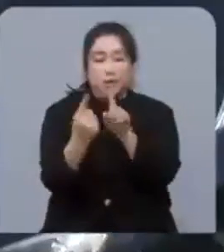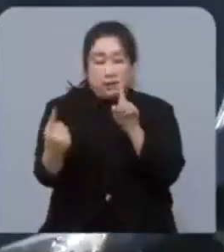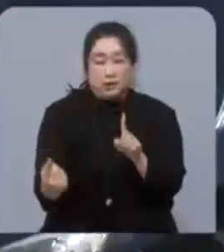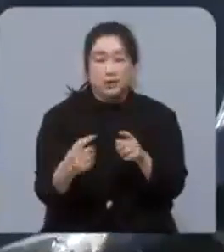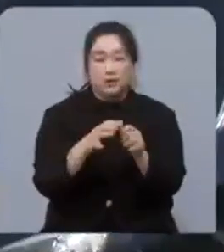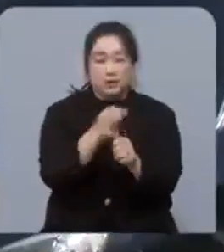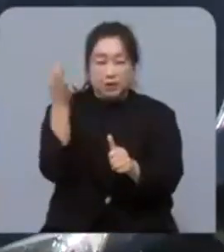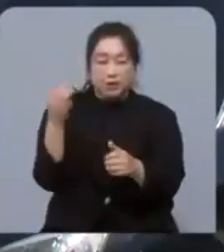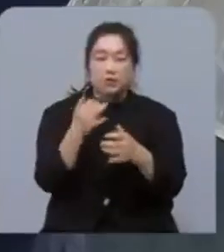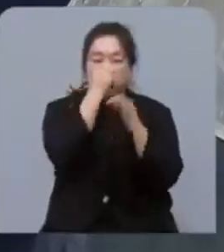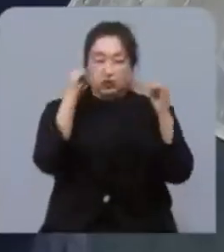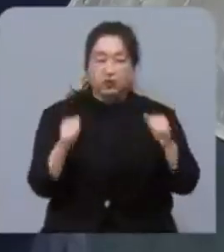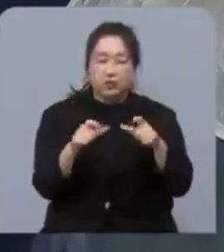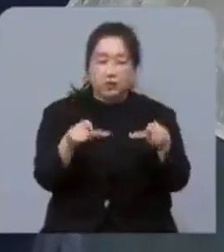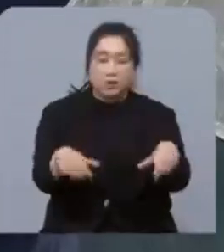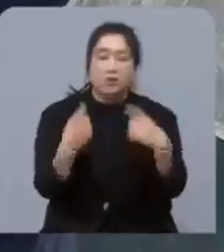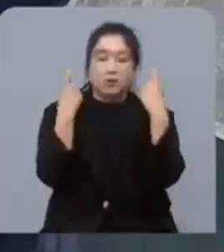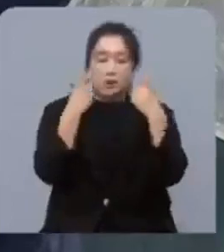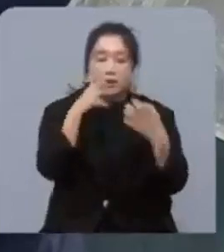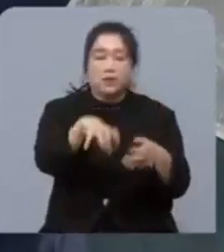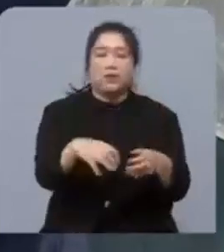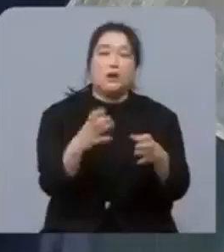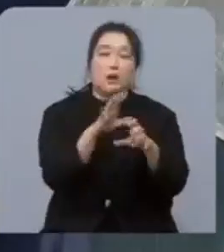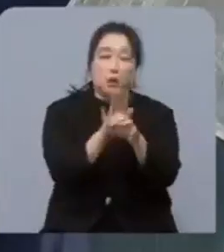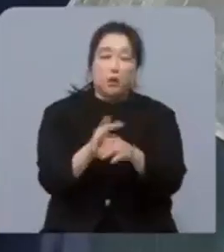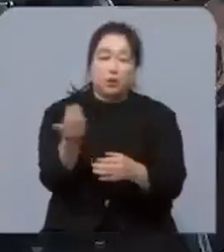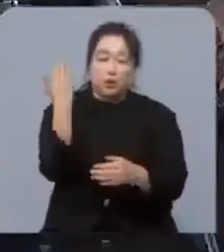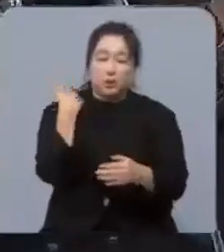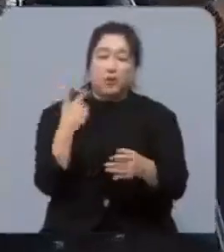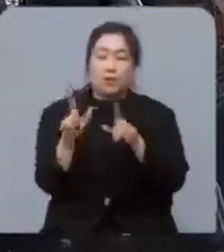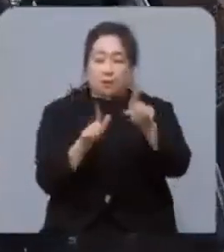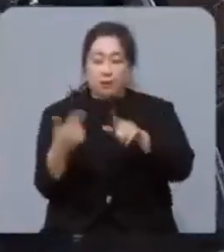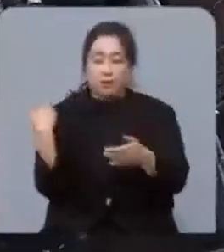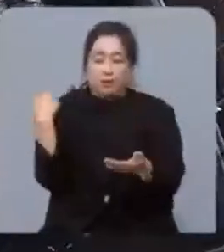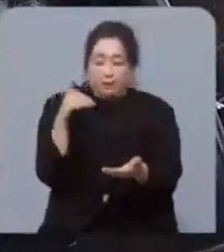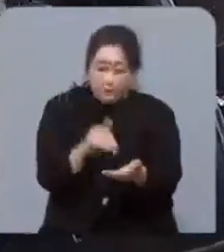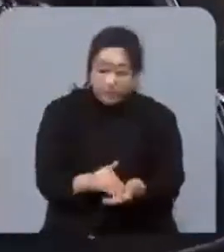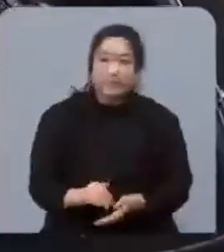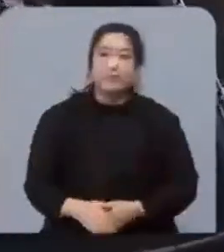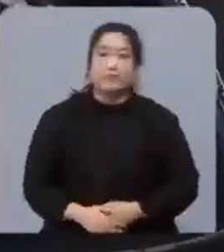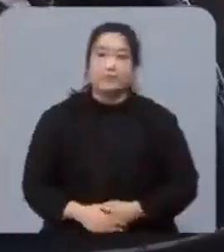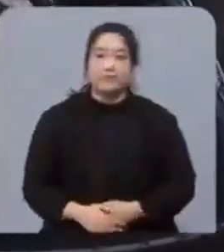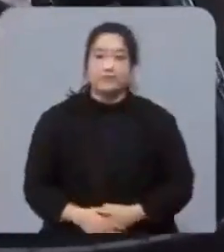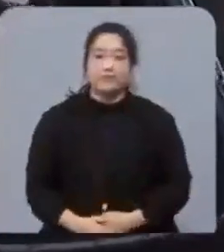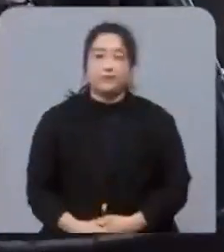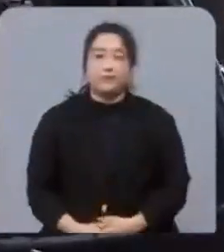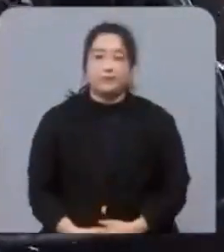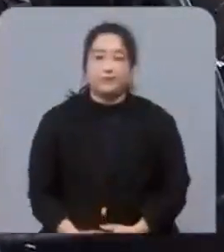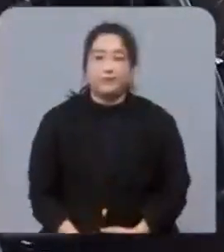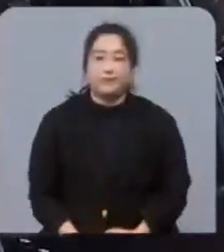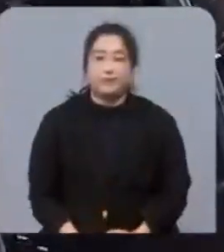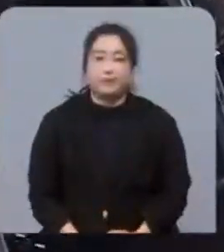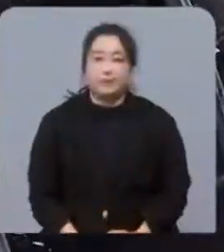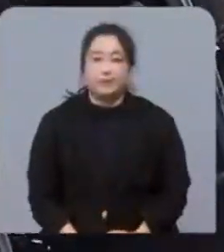지역 관광지들이 코로나19 이전의 모습을 찾아가고 있습니다. KBS 뉴스 지용수입니다.